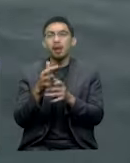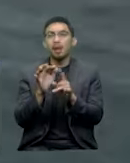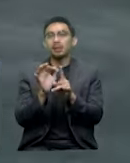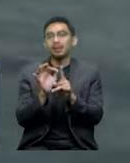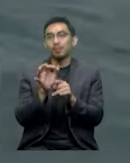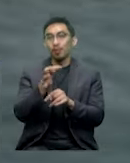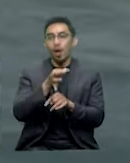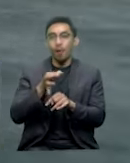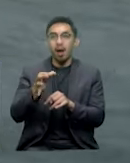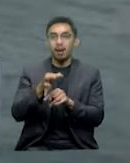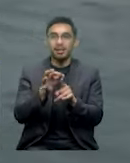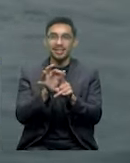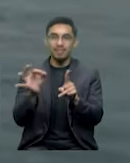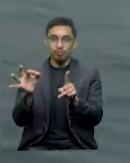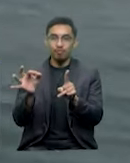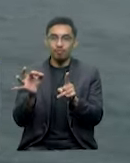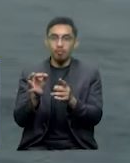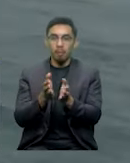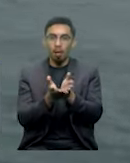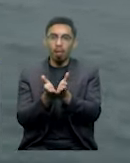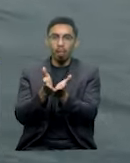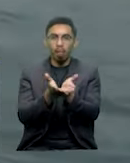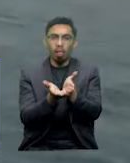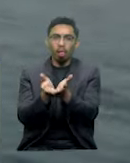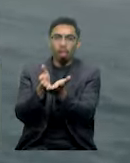atas kapal akibat cuaca buruk dan mati mesin.